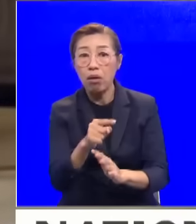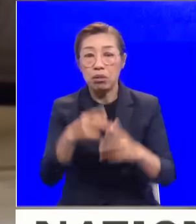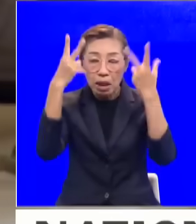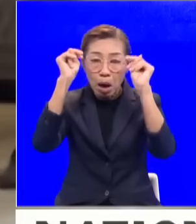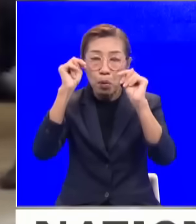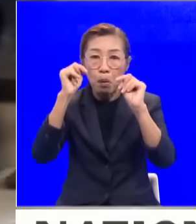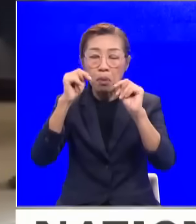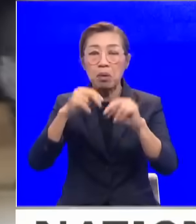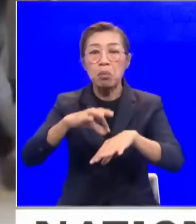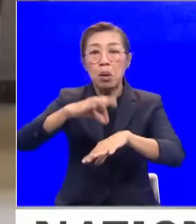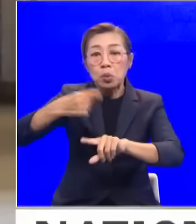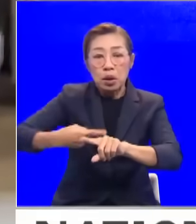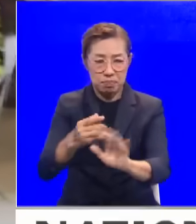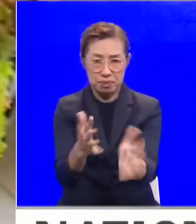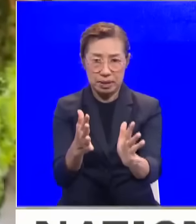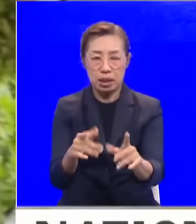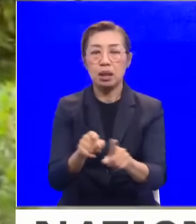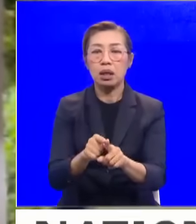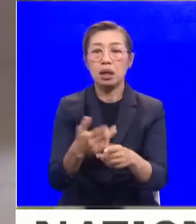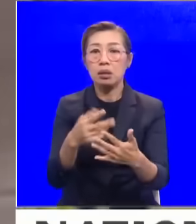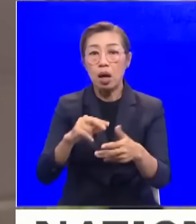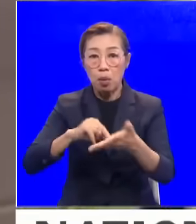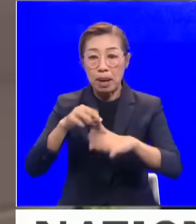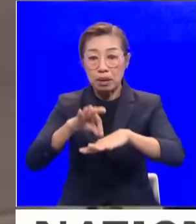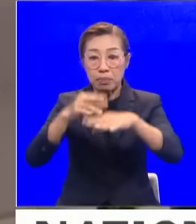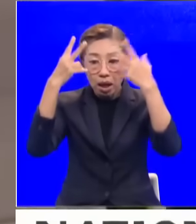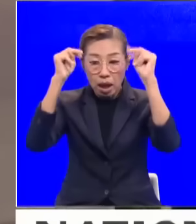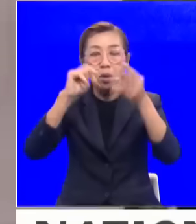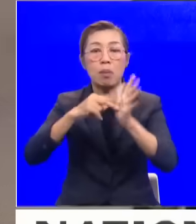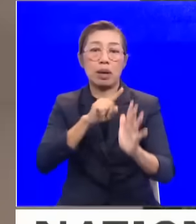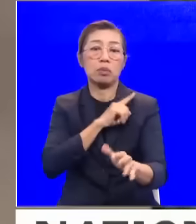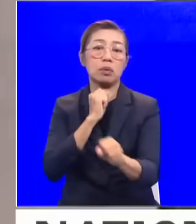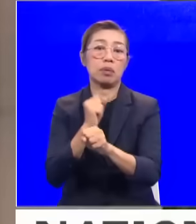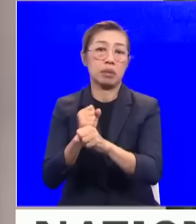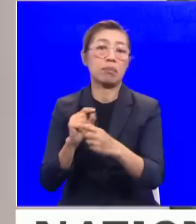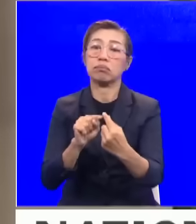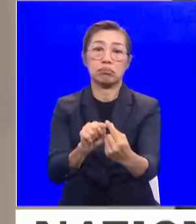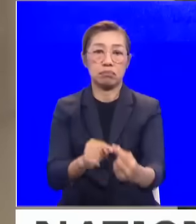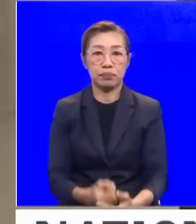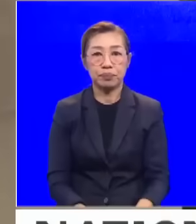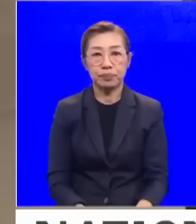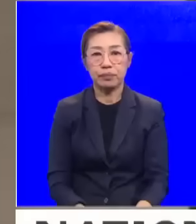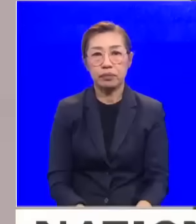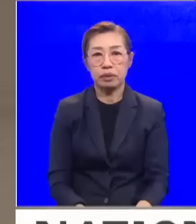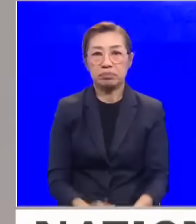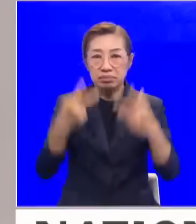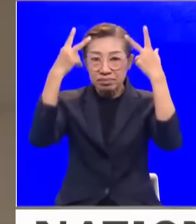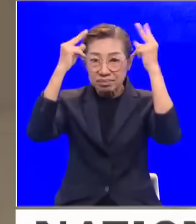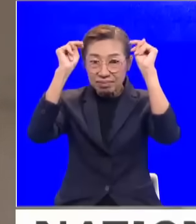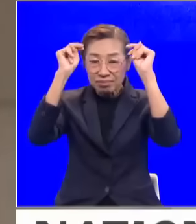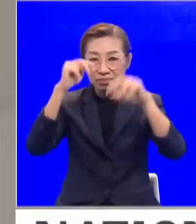ถือว่าเป็นนายกก็ต้องดำเนินการตามอำนาจหน้าที่นะคะ ครับนายกขั้นเวลาไม่